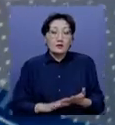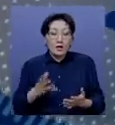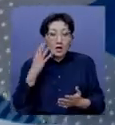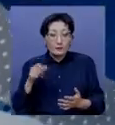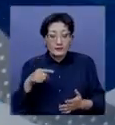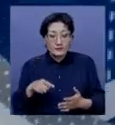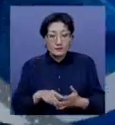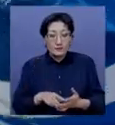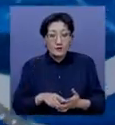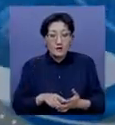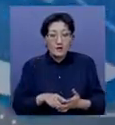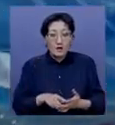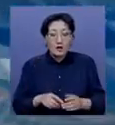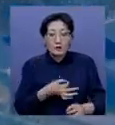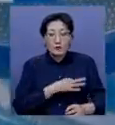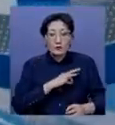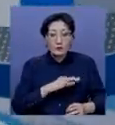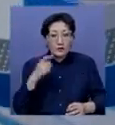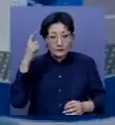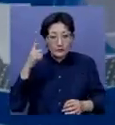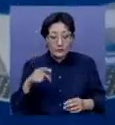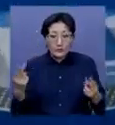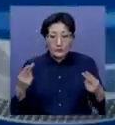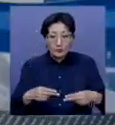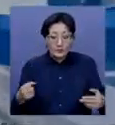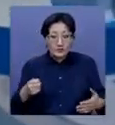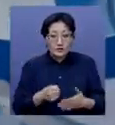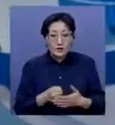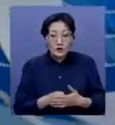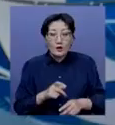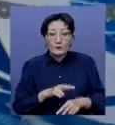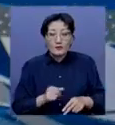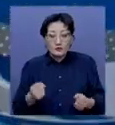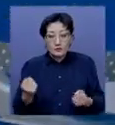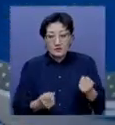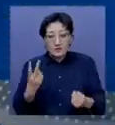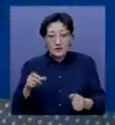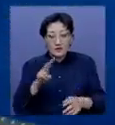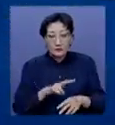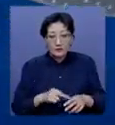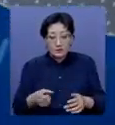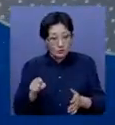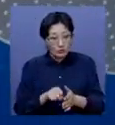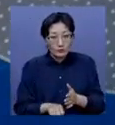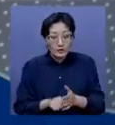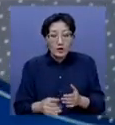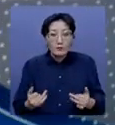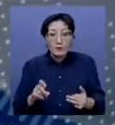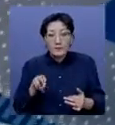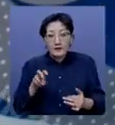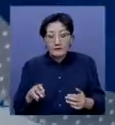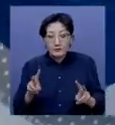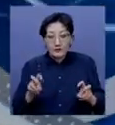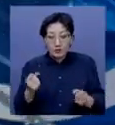Алматы қалалық алқасының адвокаты мас күйінде блокбекетті қиратып, патрульдік көліктегі екі полицейдің өмірін қиған BMW маркалы